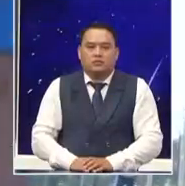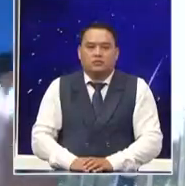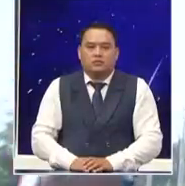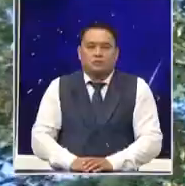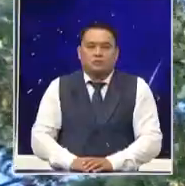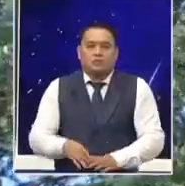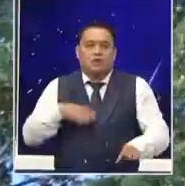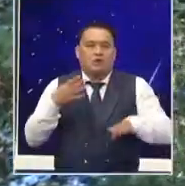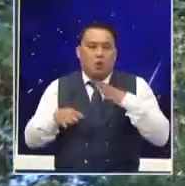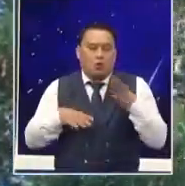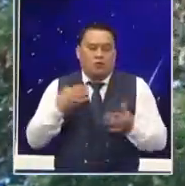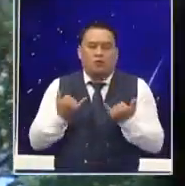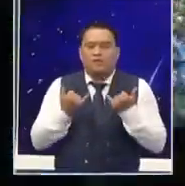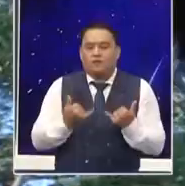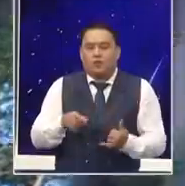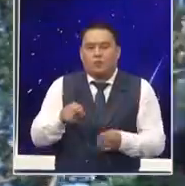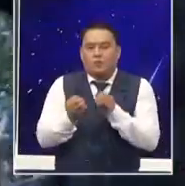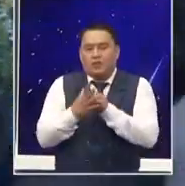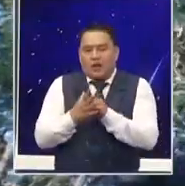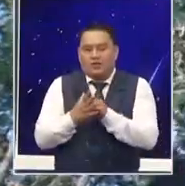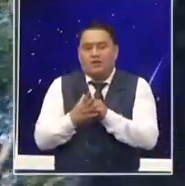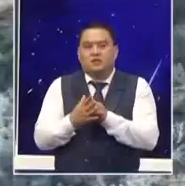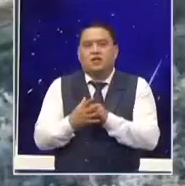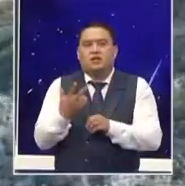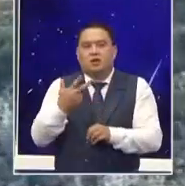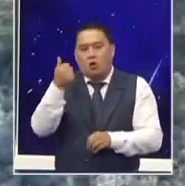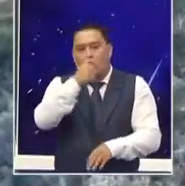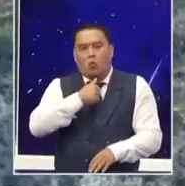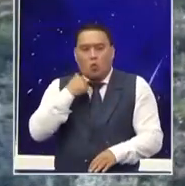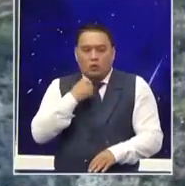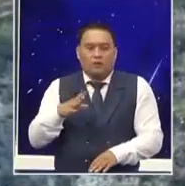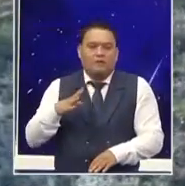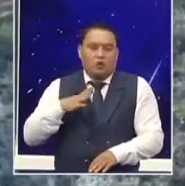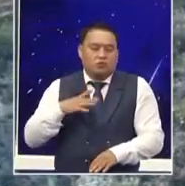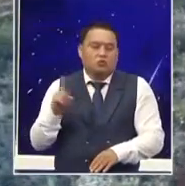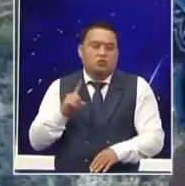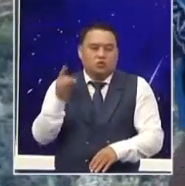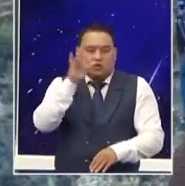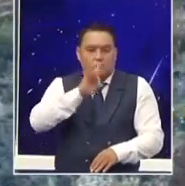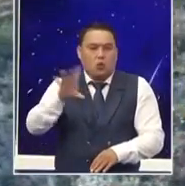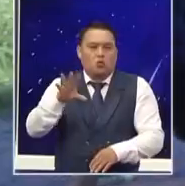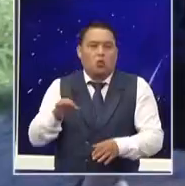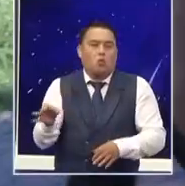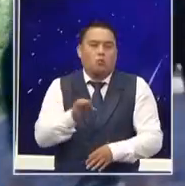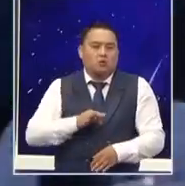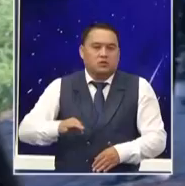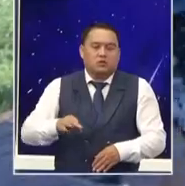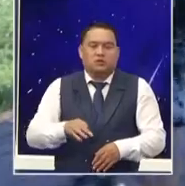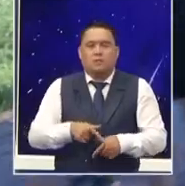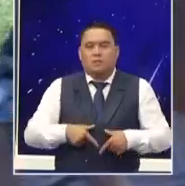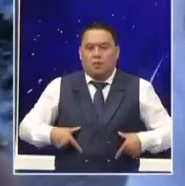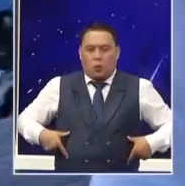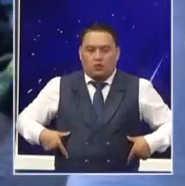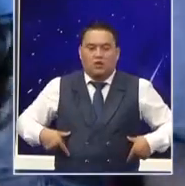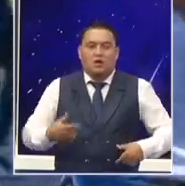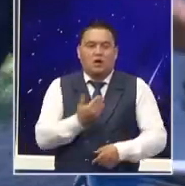себя смешанным единоборствам. Сейчас юноше 15. Всего за 3 года боец ММА смог стать 3-жды чемпионом области и завоевать чемпионский пояс страны. В этом